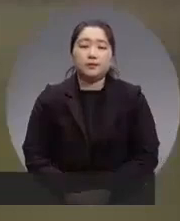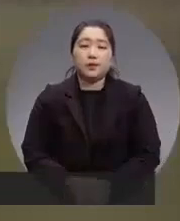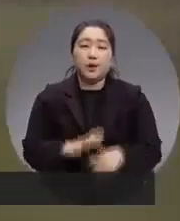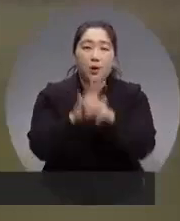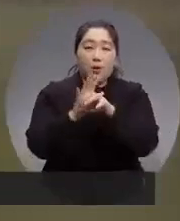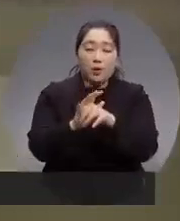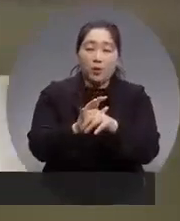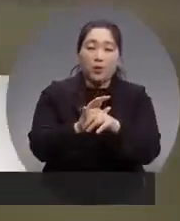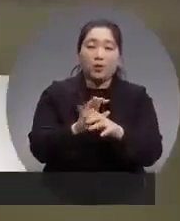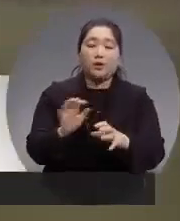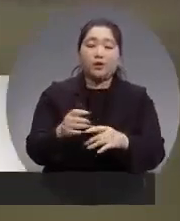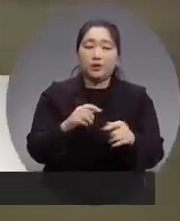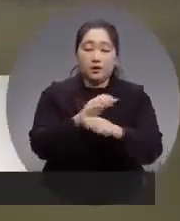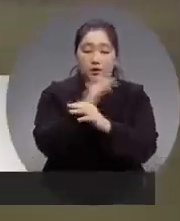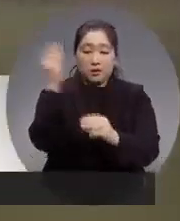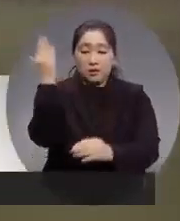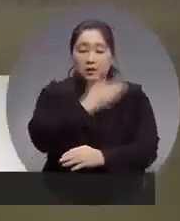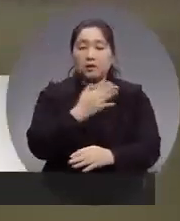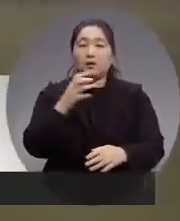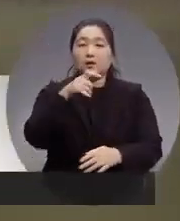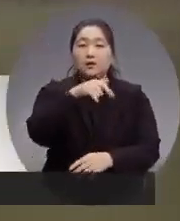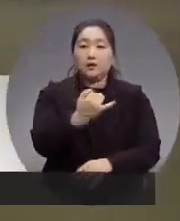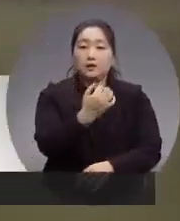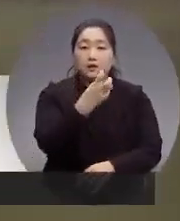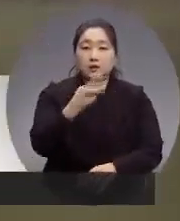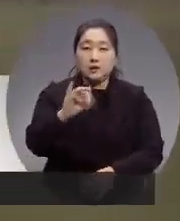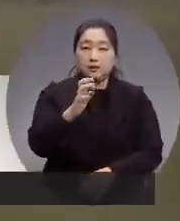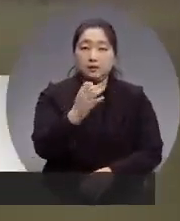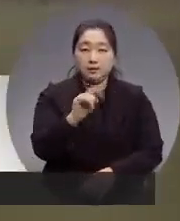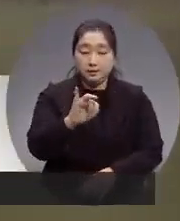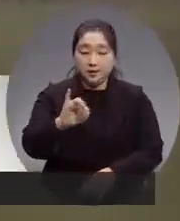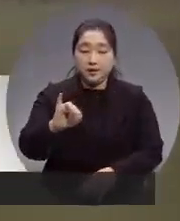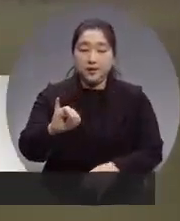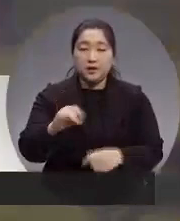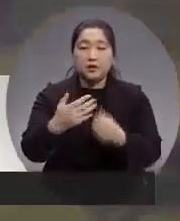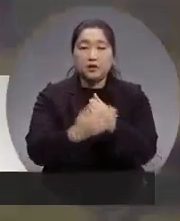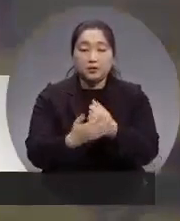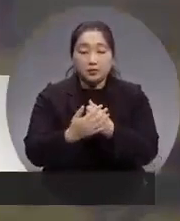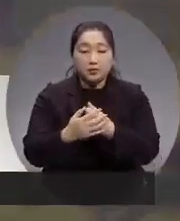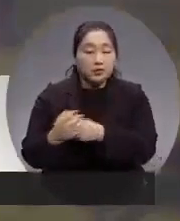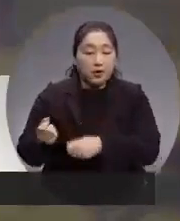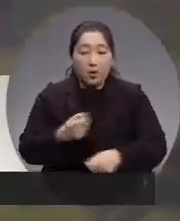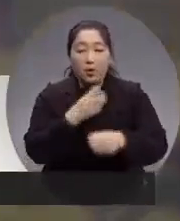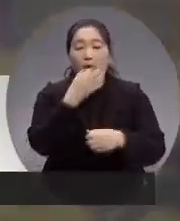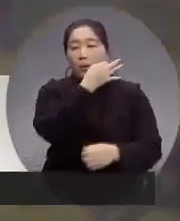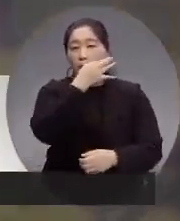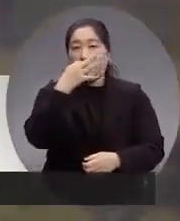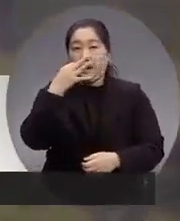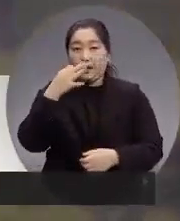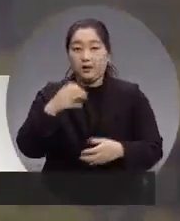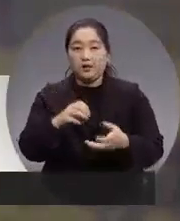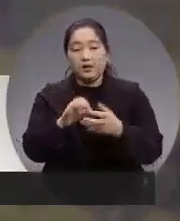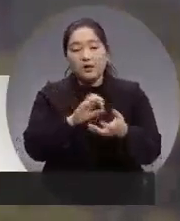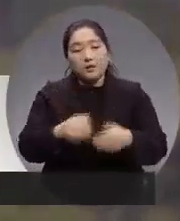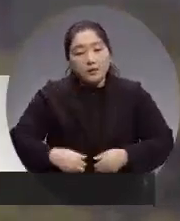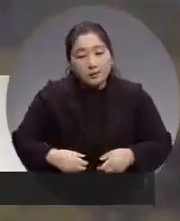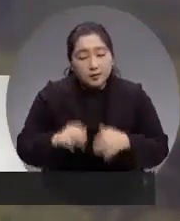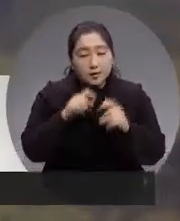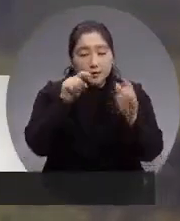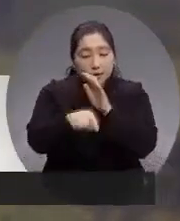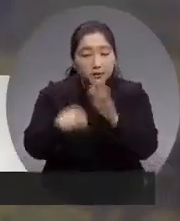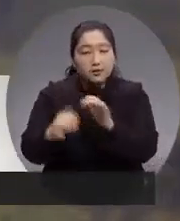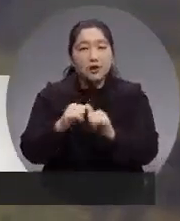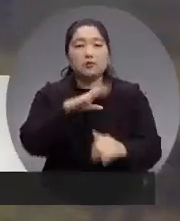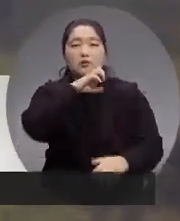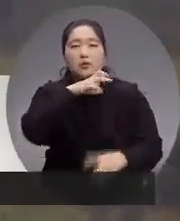코로나 당시 천정부지로 오른 그린피 덕에 골프장은 호황을 누린 반면 이용자들은 불만이 많았는데요.